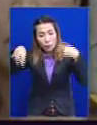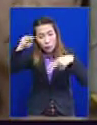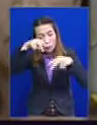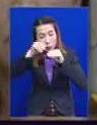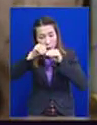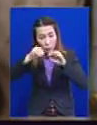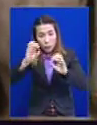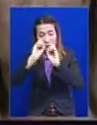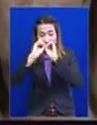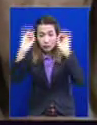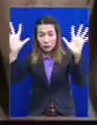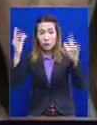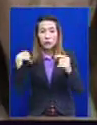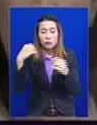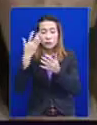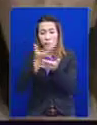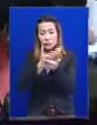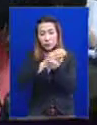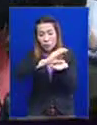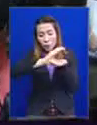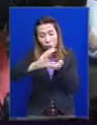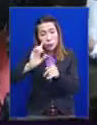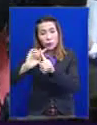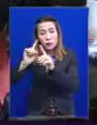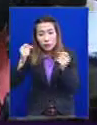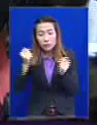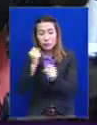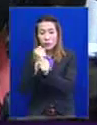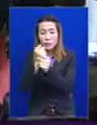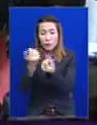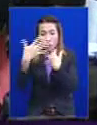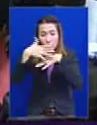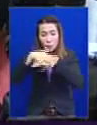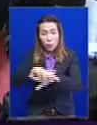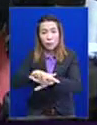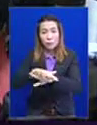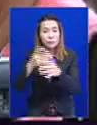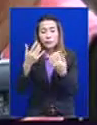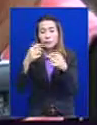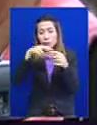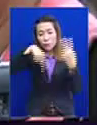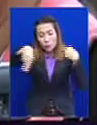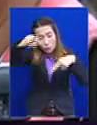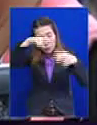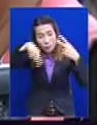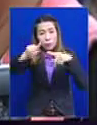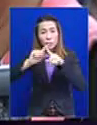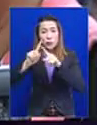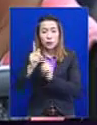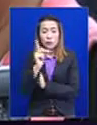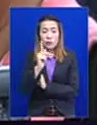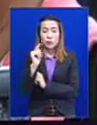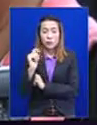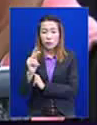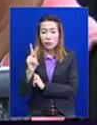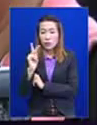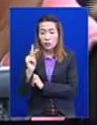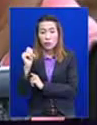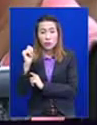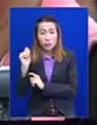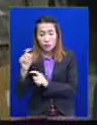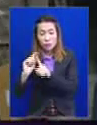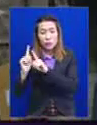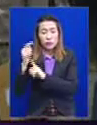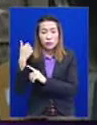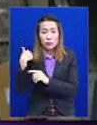นและมีงบประมาณร่วมทำงานกับองค์กรปกครองส่วนท้องถิ่นทั้งนี้นะคะกรท.ยืนยันว่าไม่ได้ละเลยในส่ว